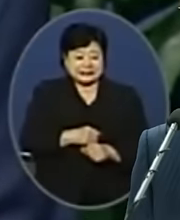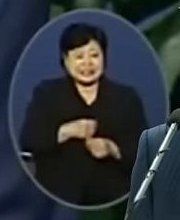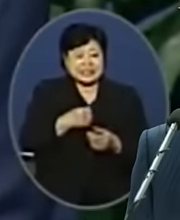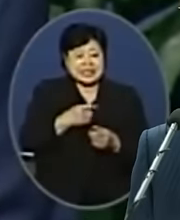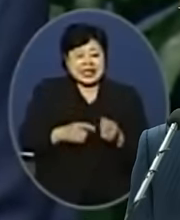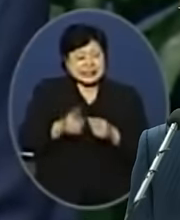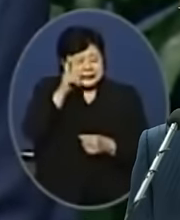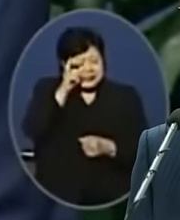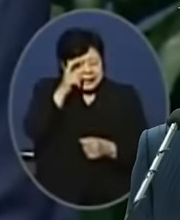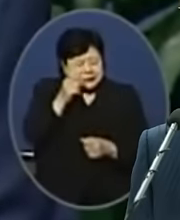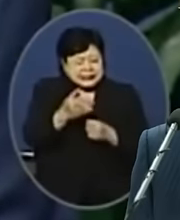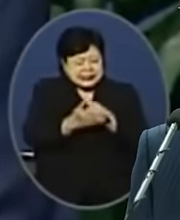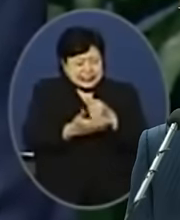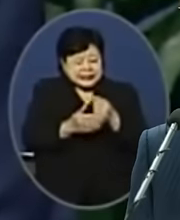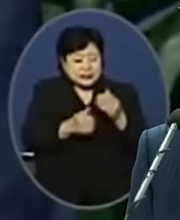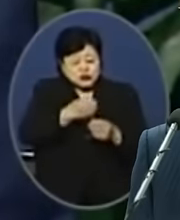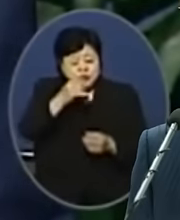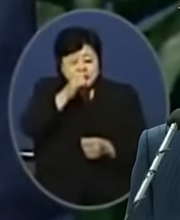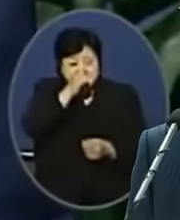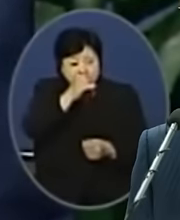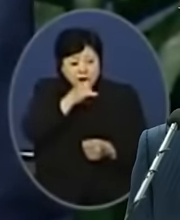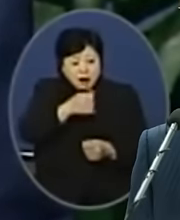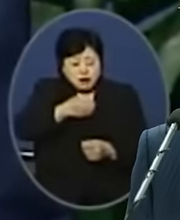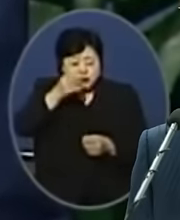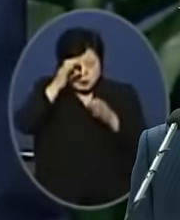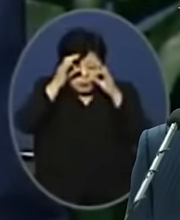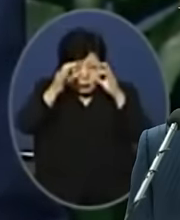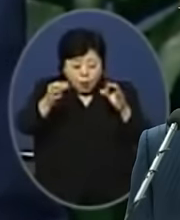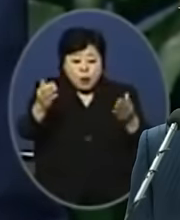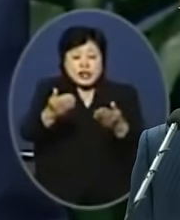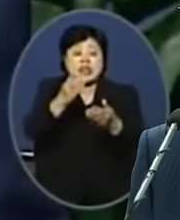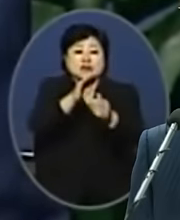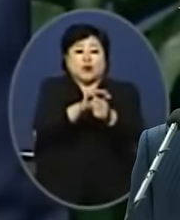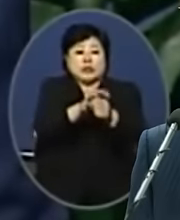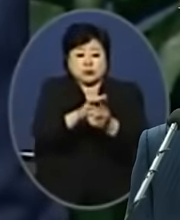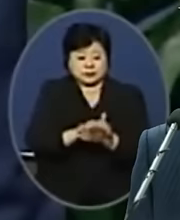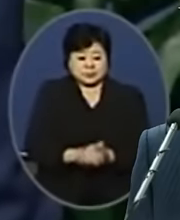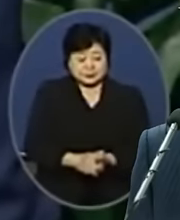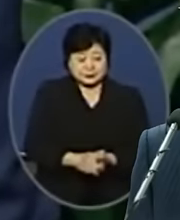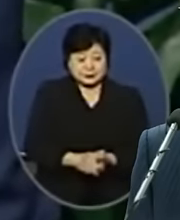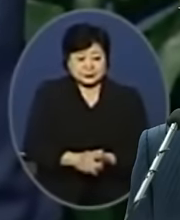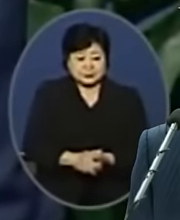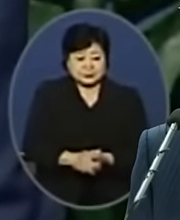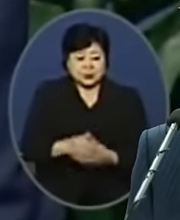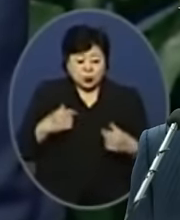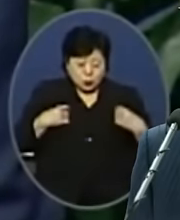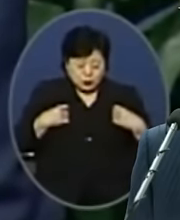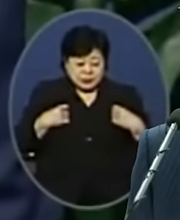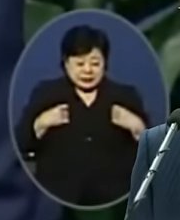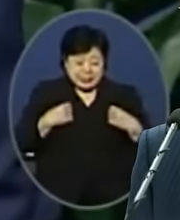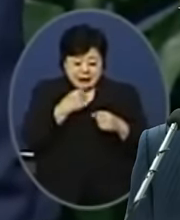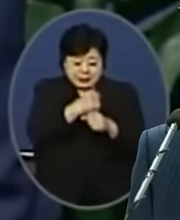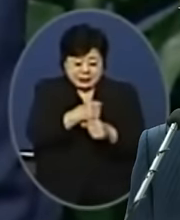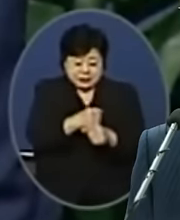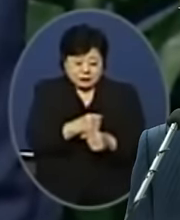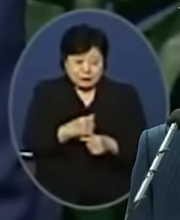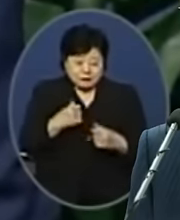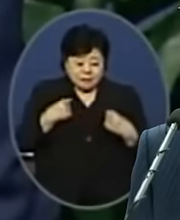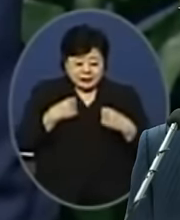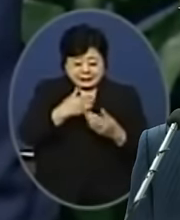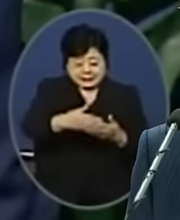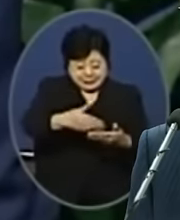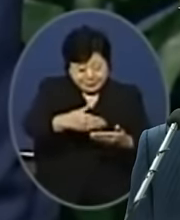청사진입니다. 꿈이 있으면 꿈을 보고 하나님이 일을 하시는 것입니다. 여러분, 옷을 잘 지낸 사람은 옷을